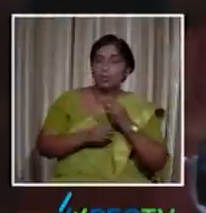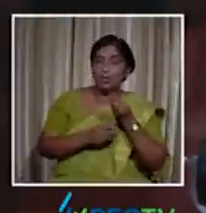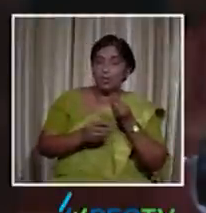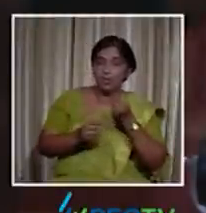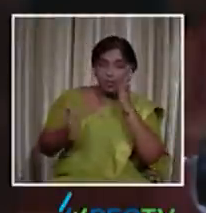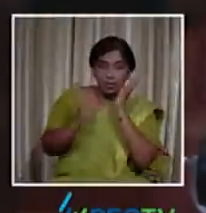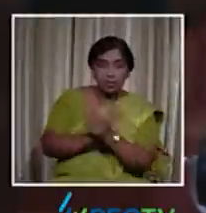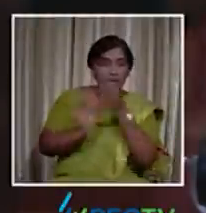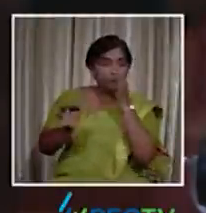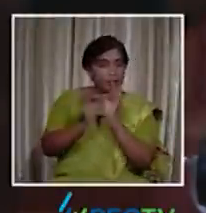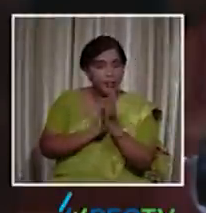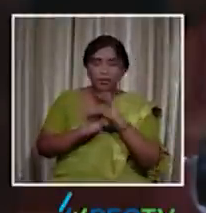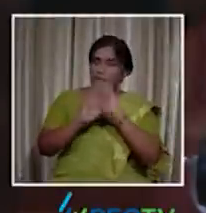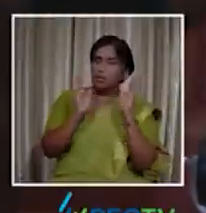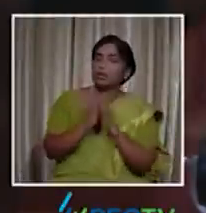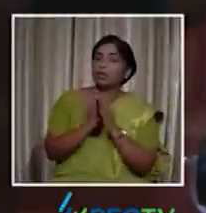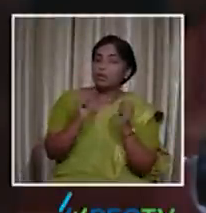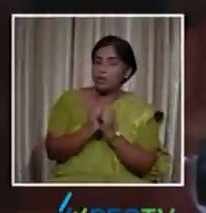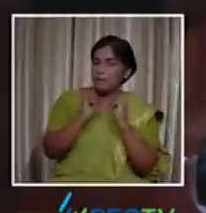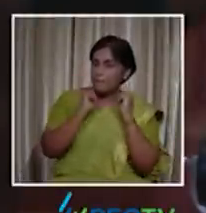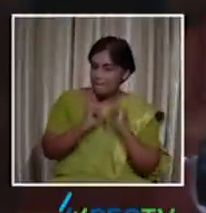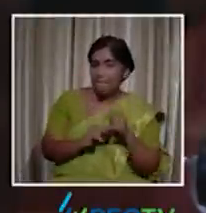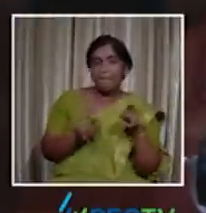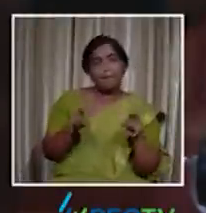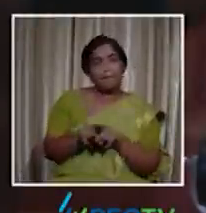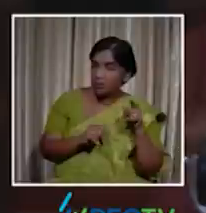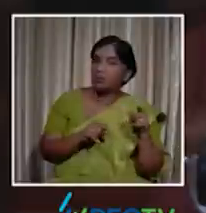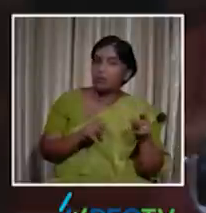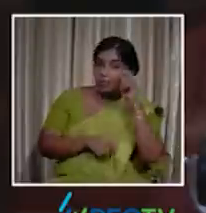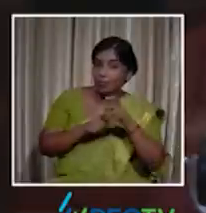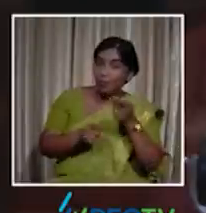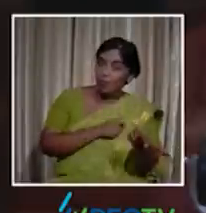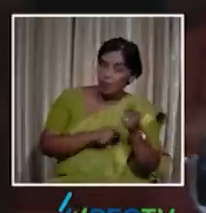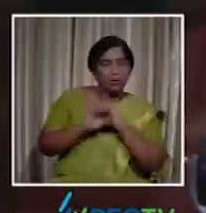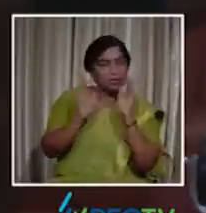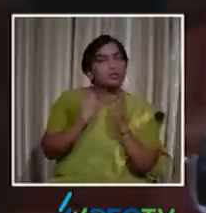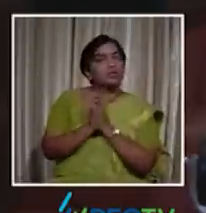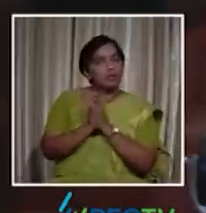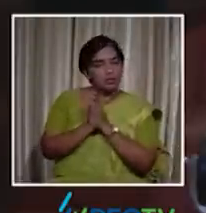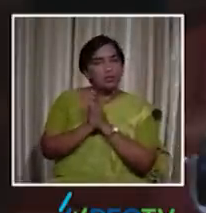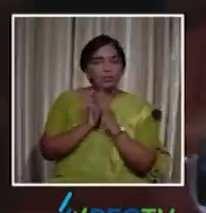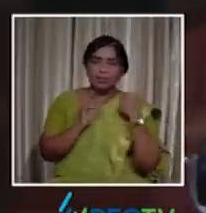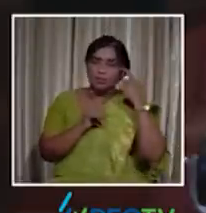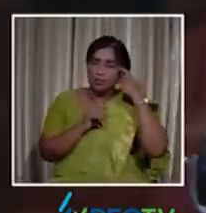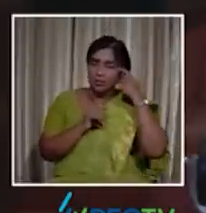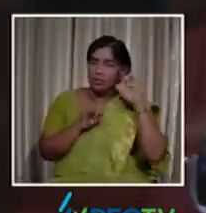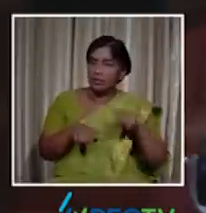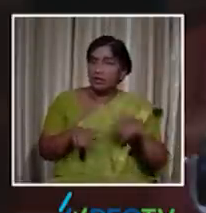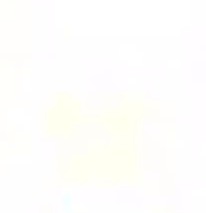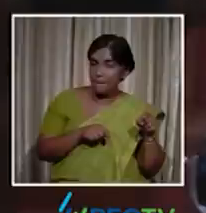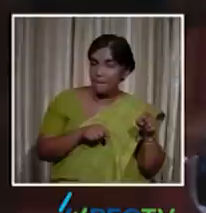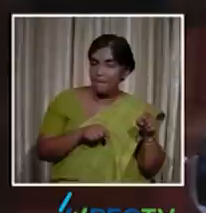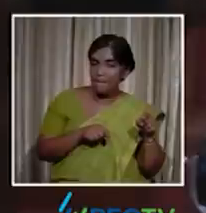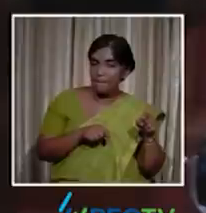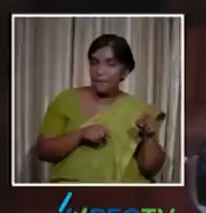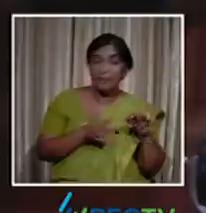ඔය ගිනි තියන්න ඔය සියල්ලක්ම අමානුෂික ලෙස ඝාතනය කරපු ගහපු සියලු දෙනා අපි හිතනවා අපි දැන් සතුටට පත් වෙනවා ඇති